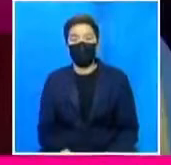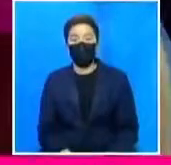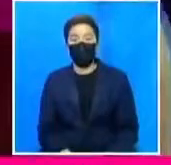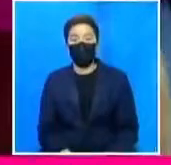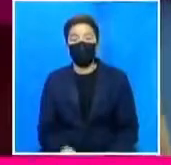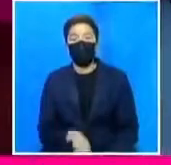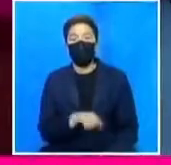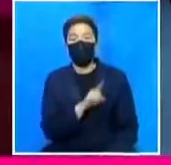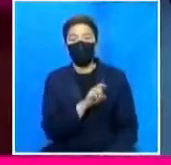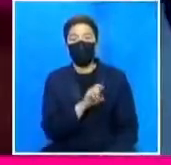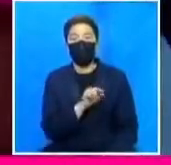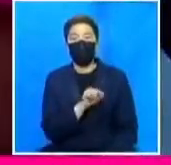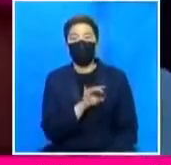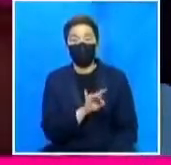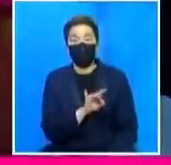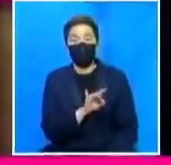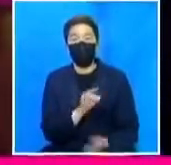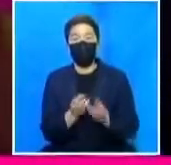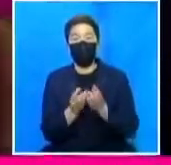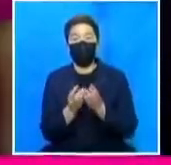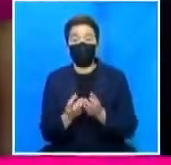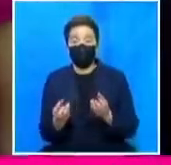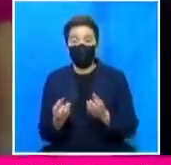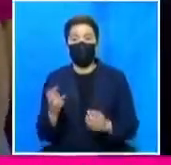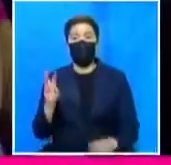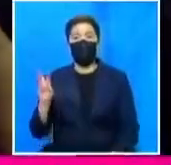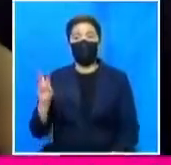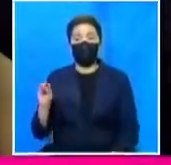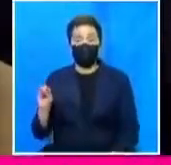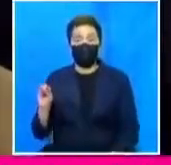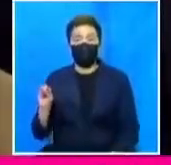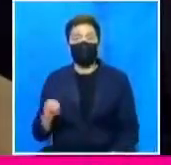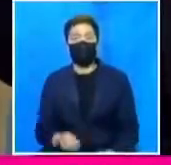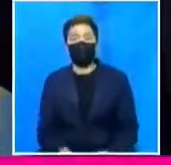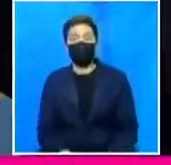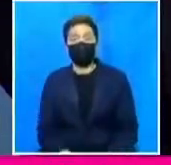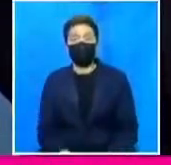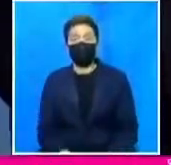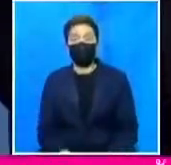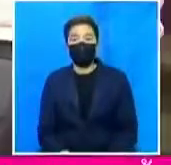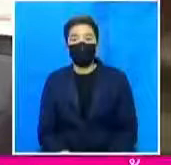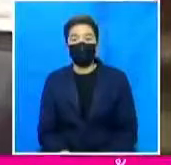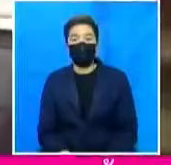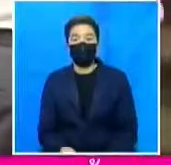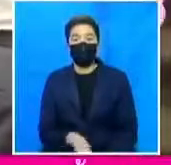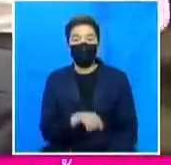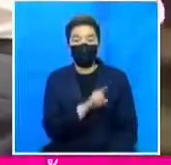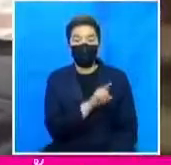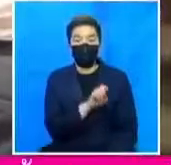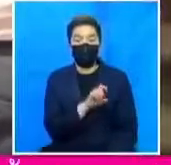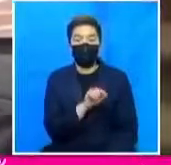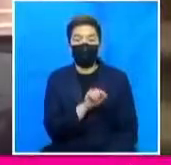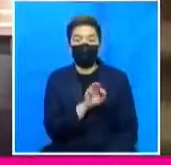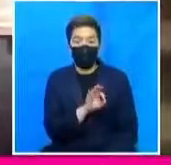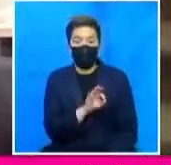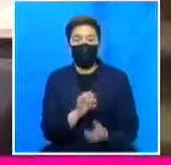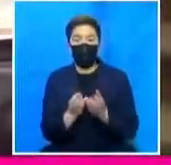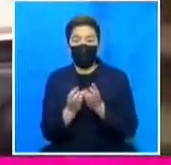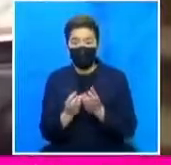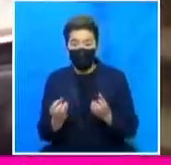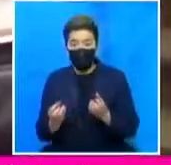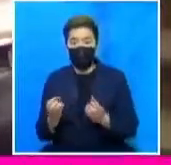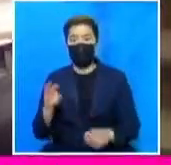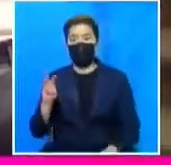งวดที่128จำนวน60ลูกงวดที่129จำนว